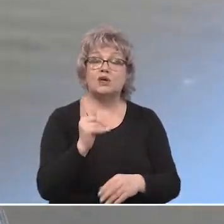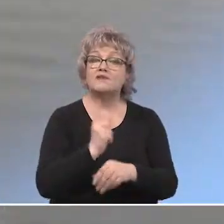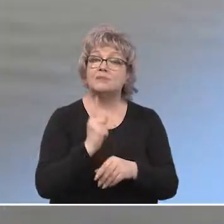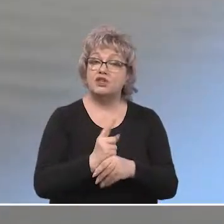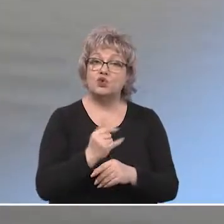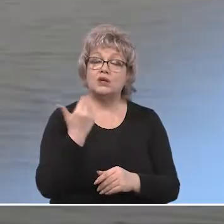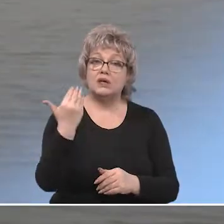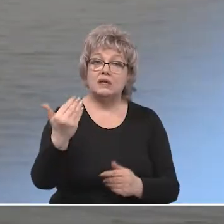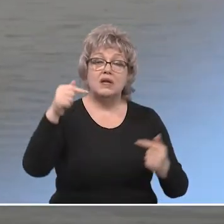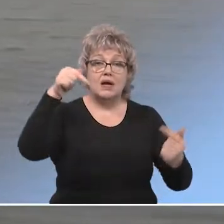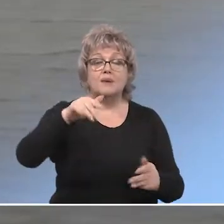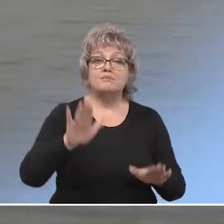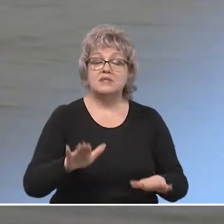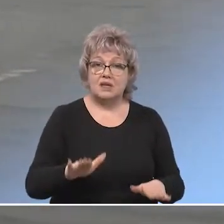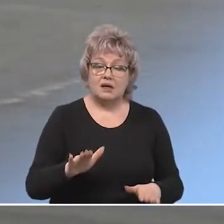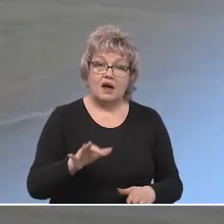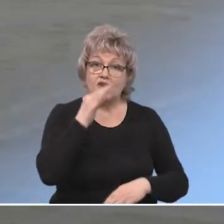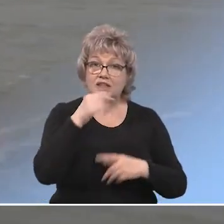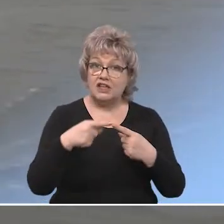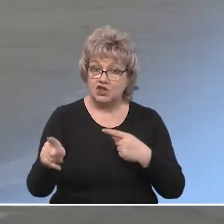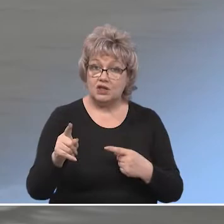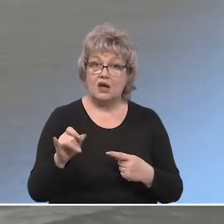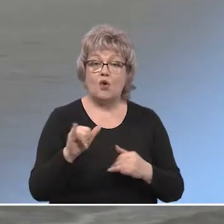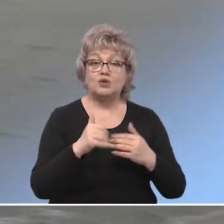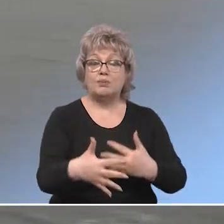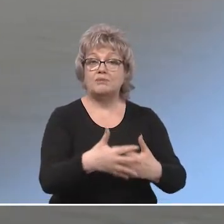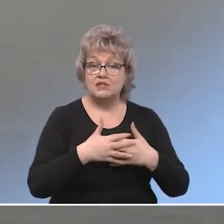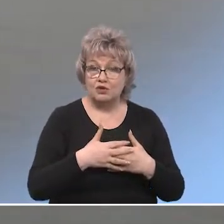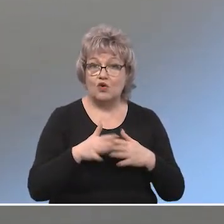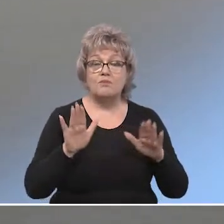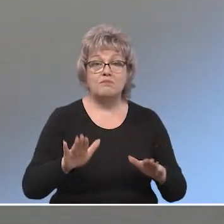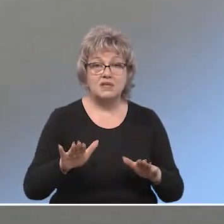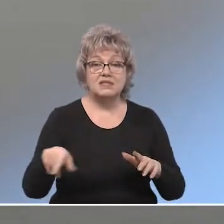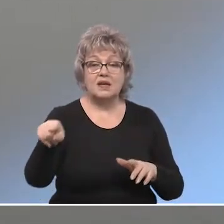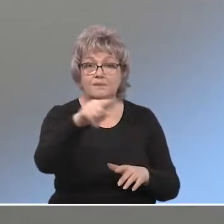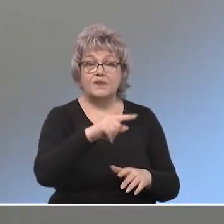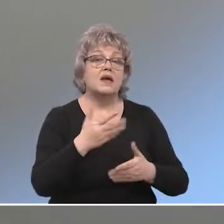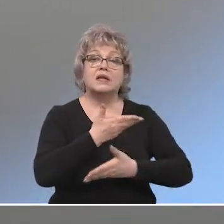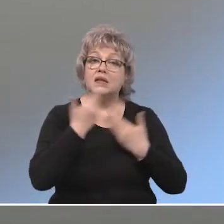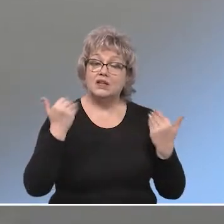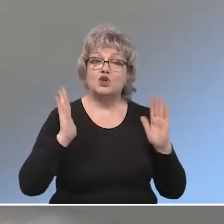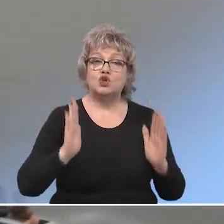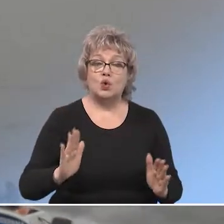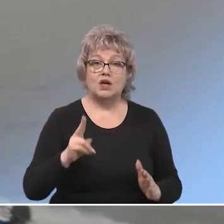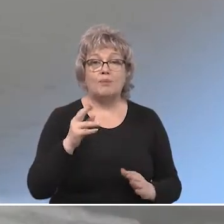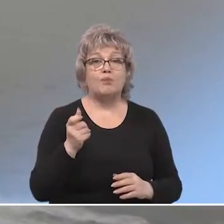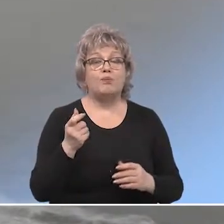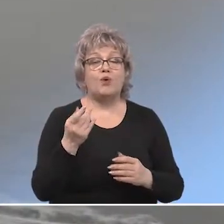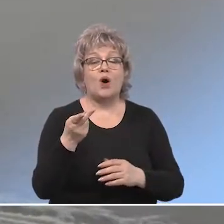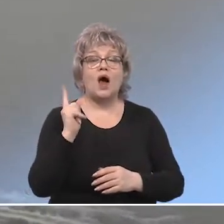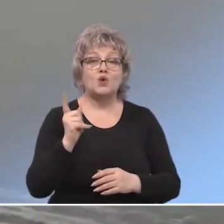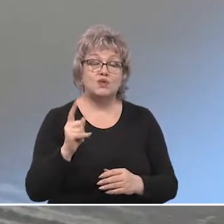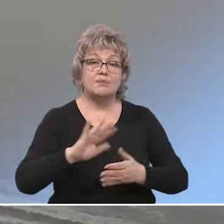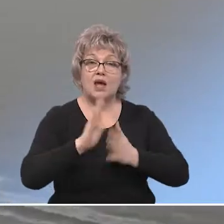только в запрещенных для любительского лова местах. Зато в отличие от промысловиков, географических ограничений для любителей нет, только по орудиям